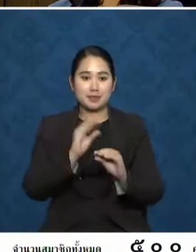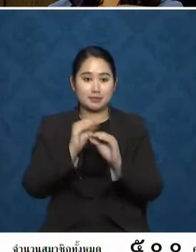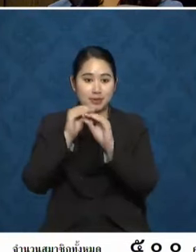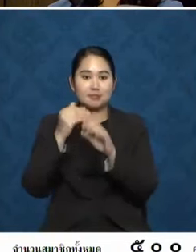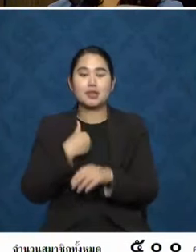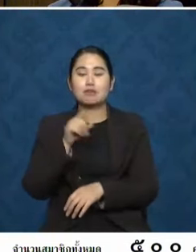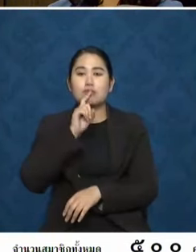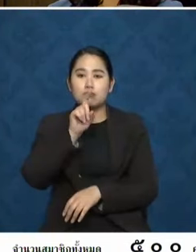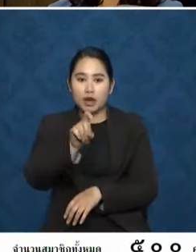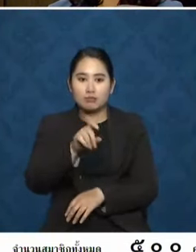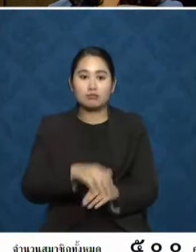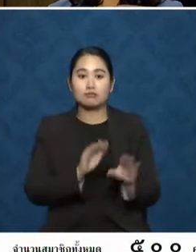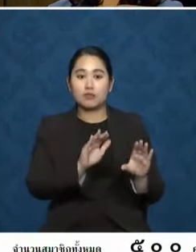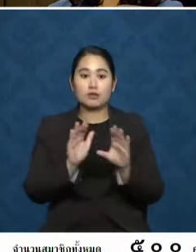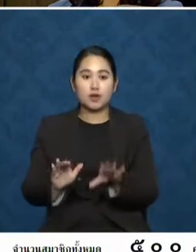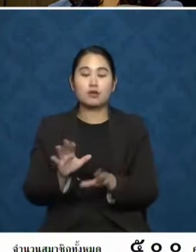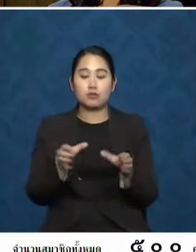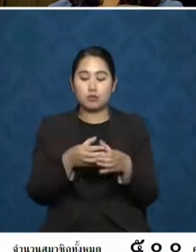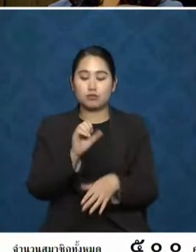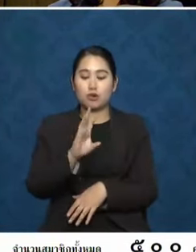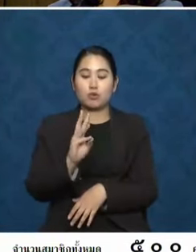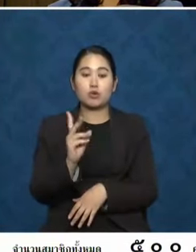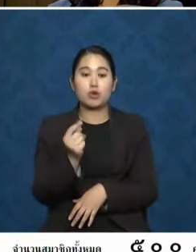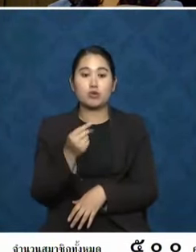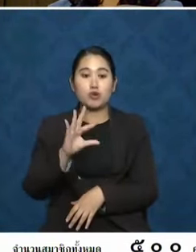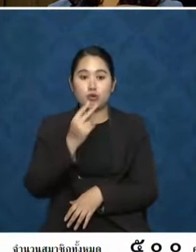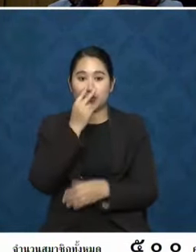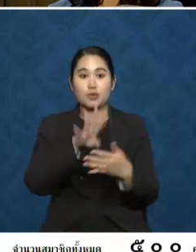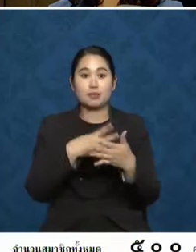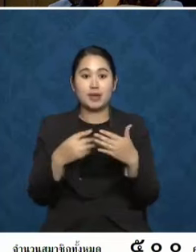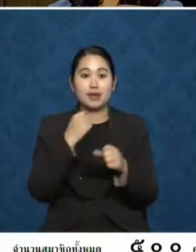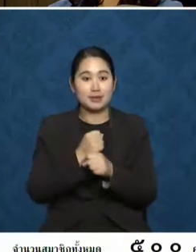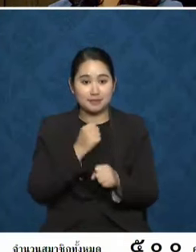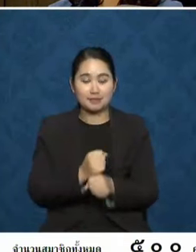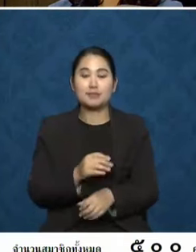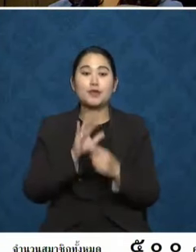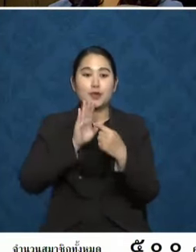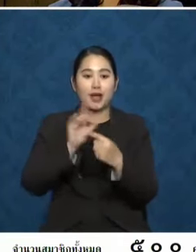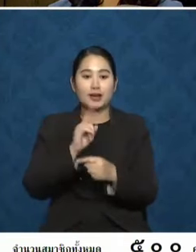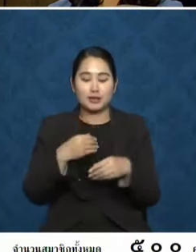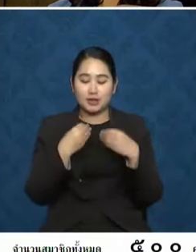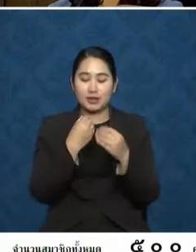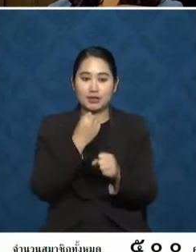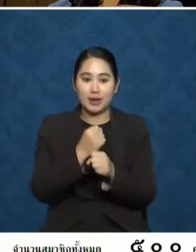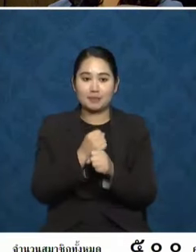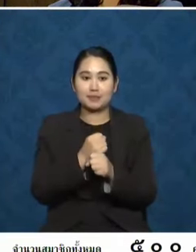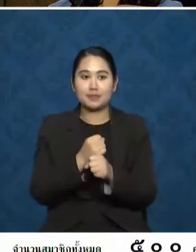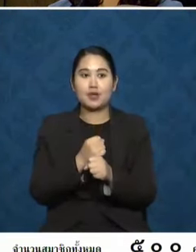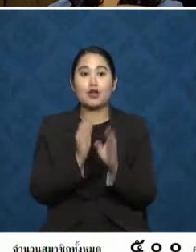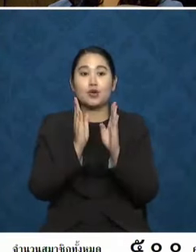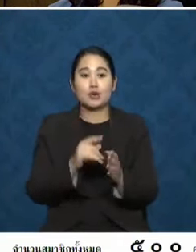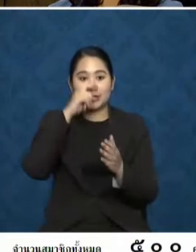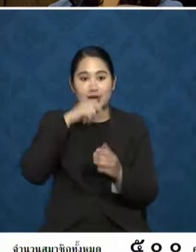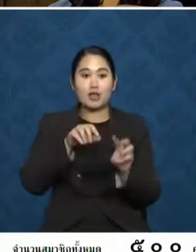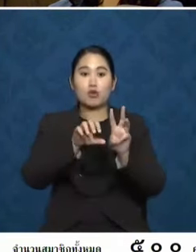คำถามก็คืออยากฝากทางสวรทช. ไปดูยทษาและแผนงานครับสิ่นี้ท่านระบไ้เช่นทำใหประชาชนมากกา 6 แน